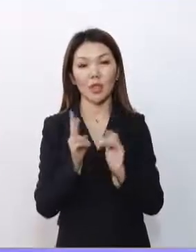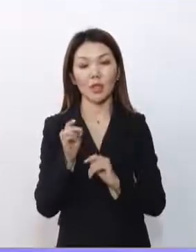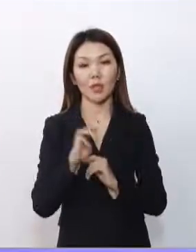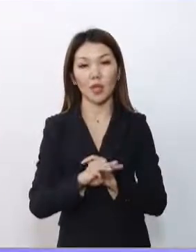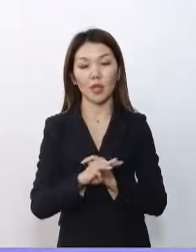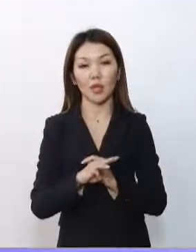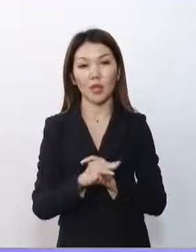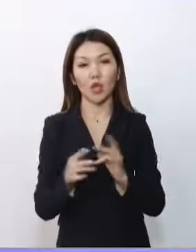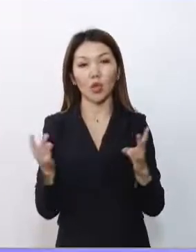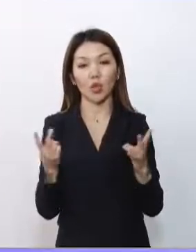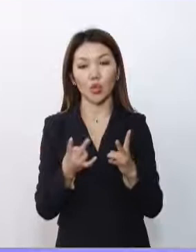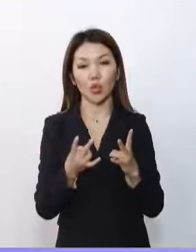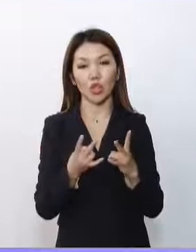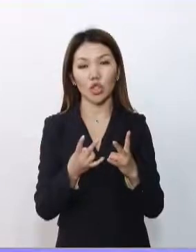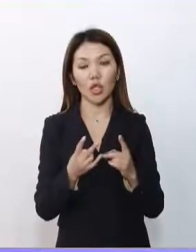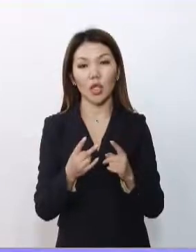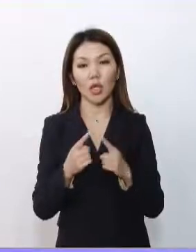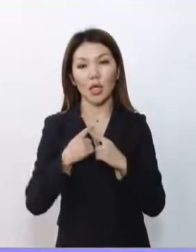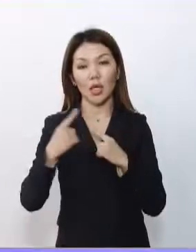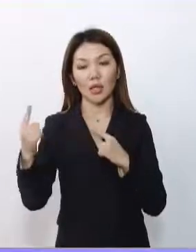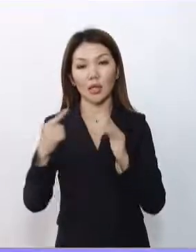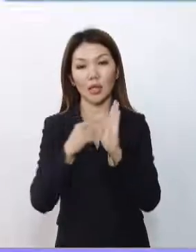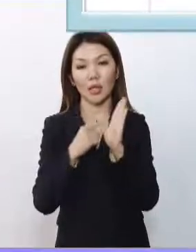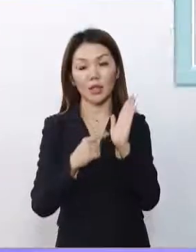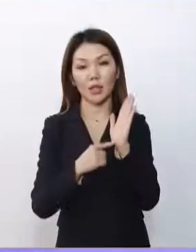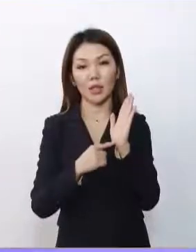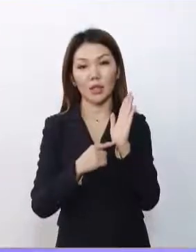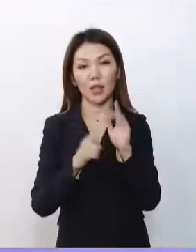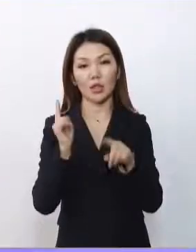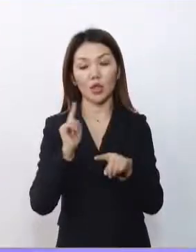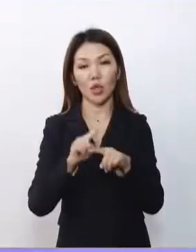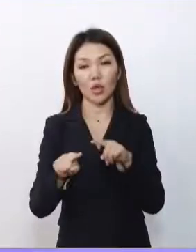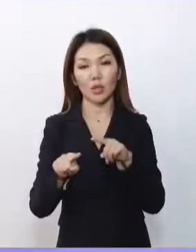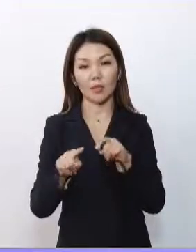этого нужно расстояние разделить на скорость